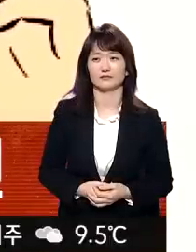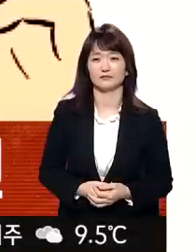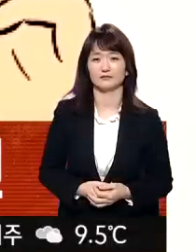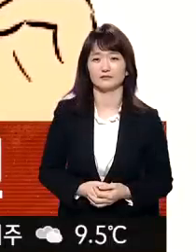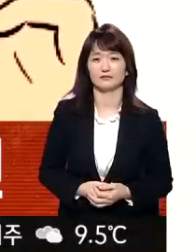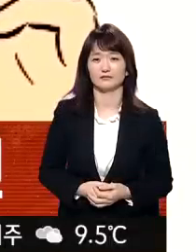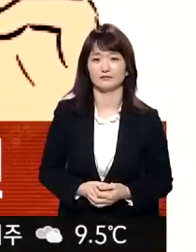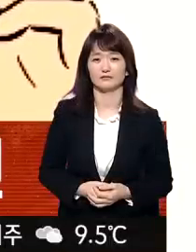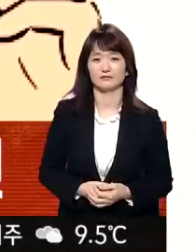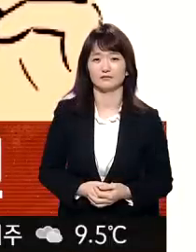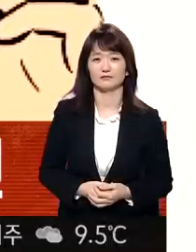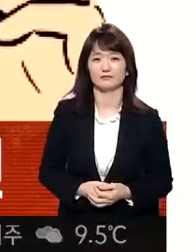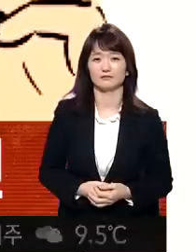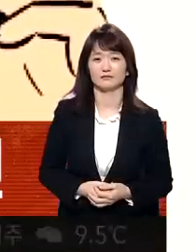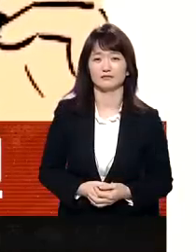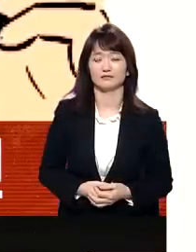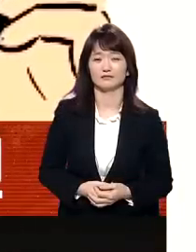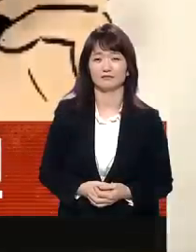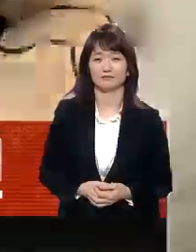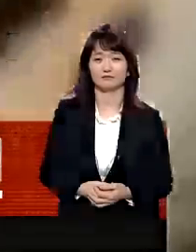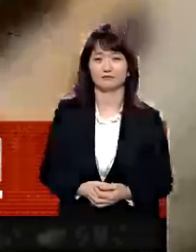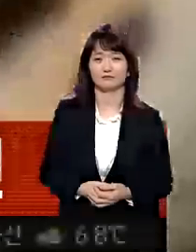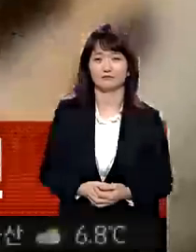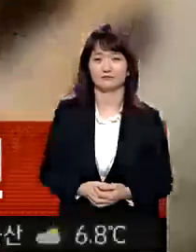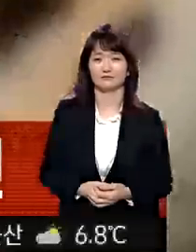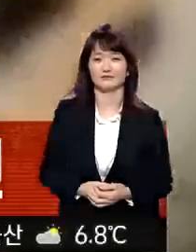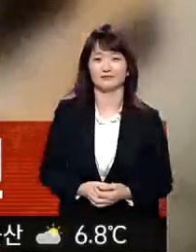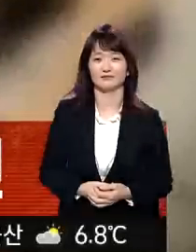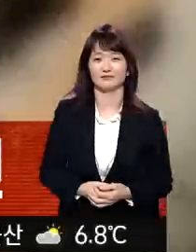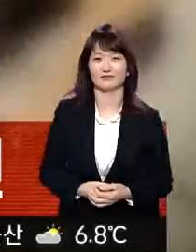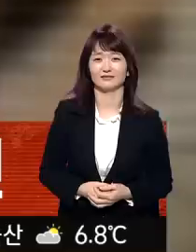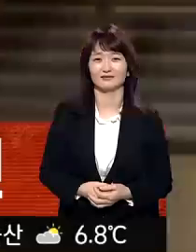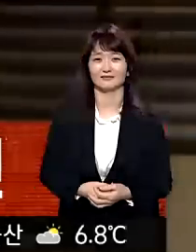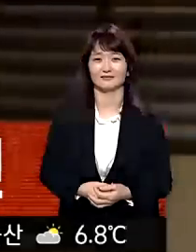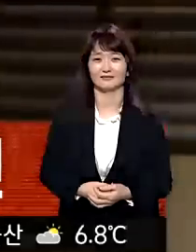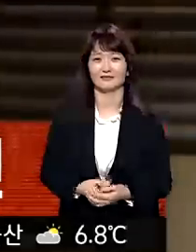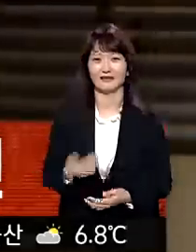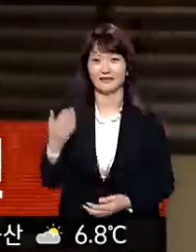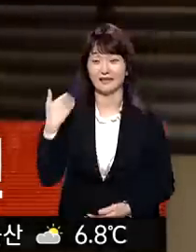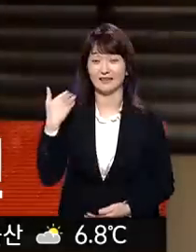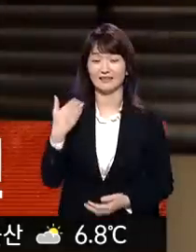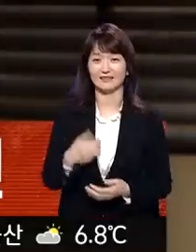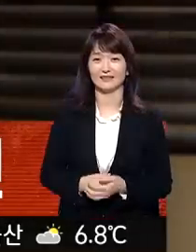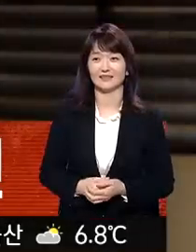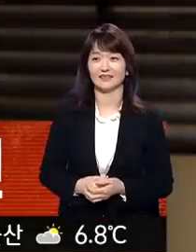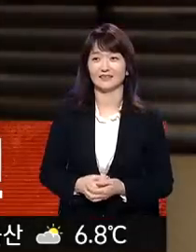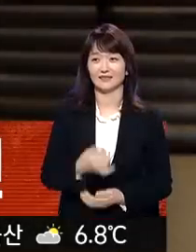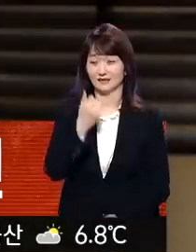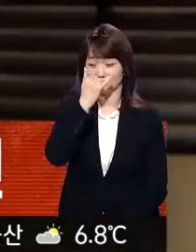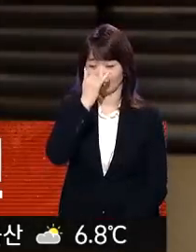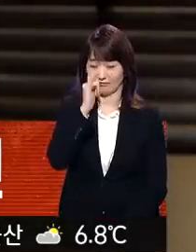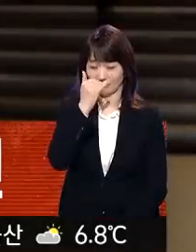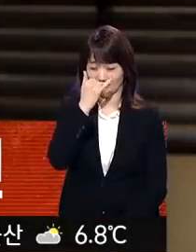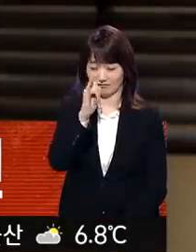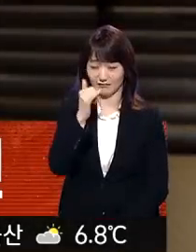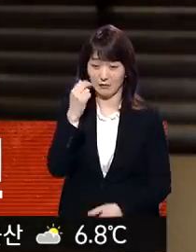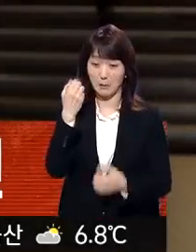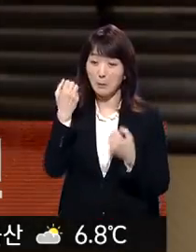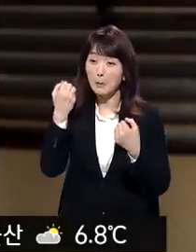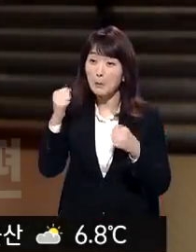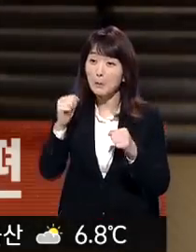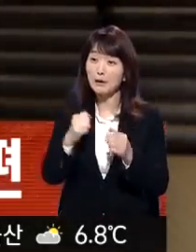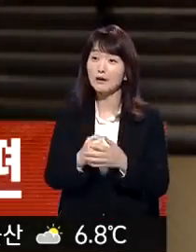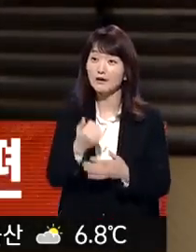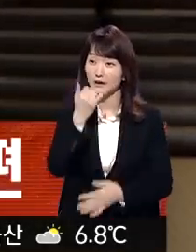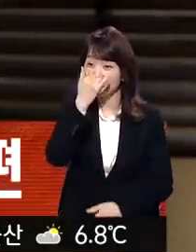예? 죄송한데 우리 가족 여러분들이 네. 코골이 한번 아니 아까 그 코 네. 호흡 그 연기를 하다가 그